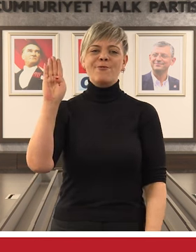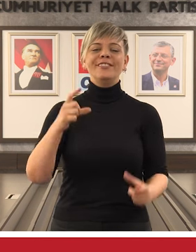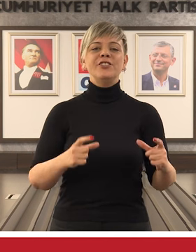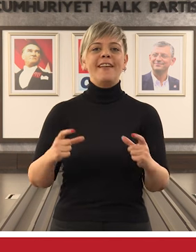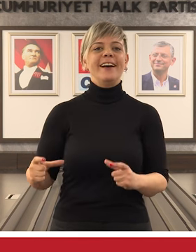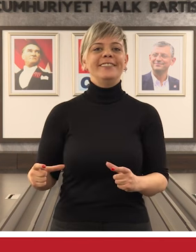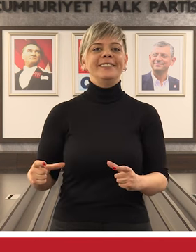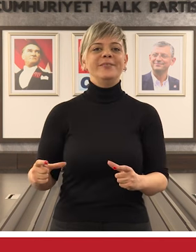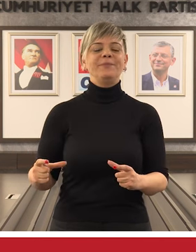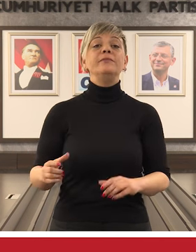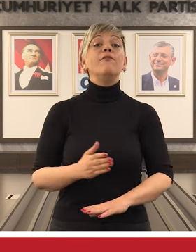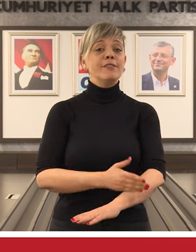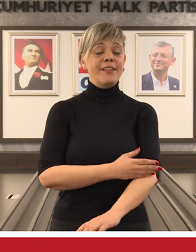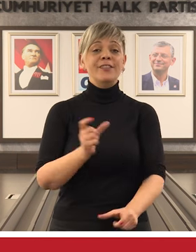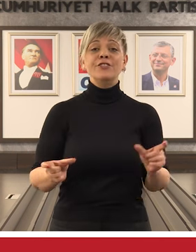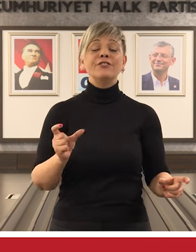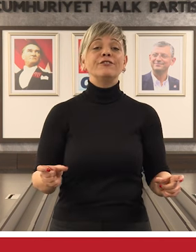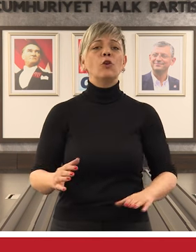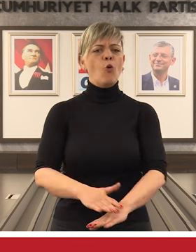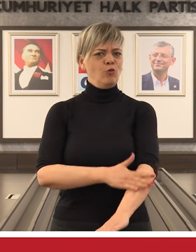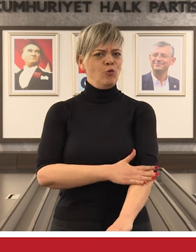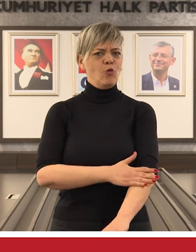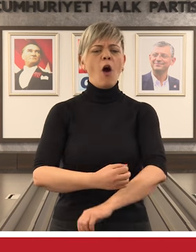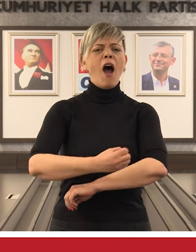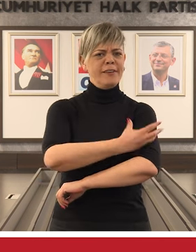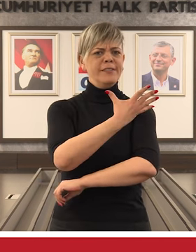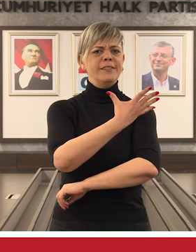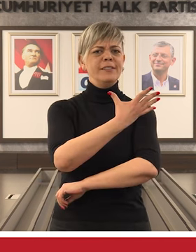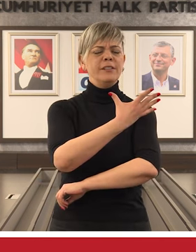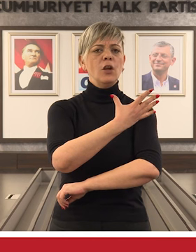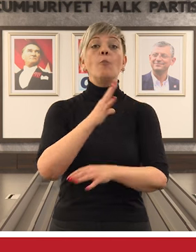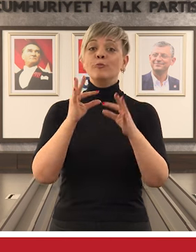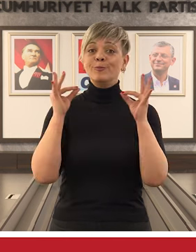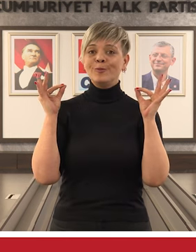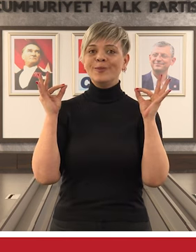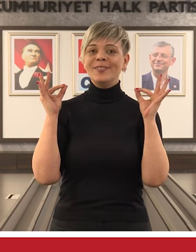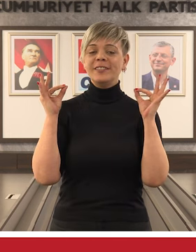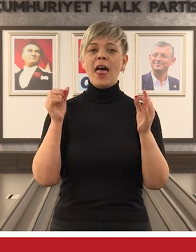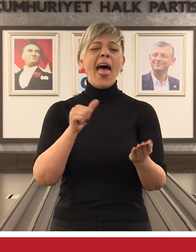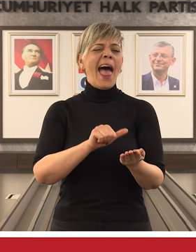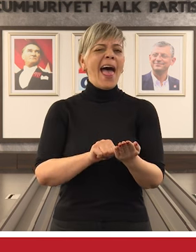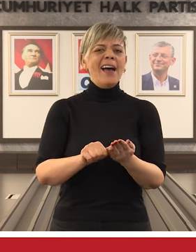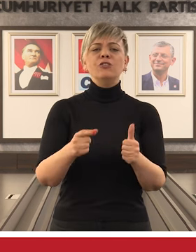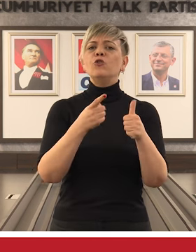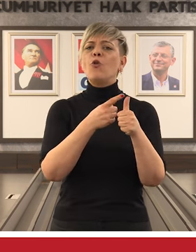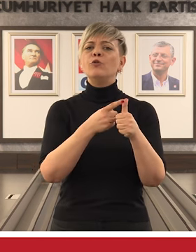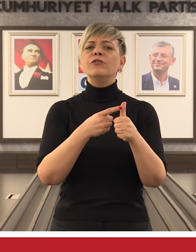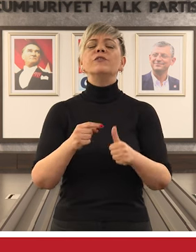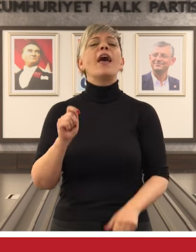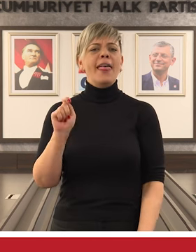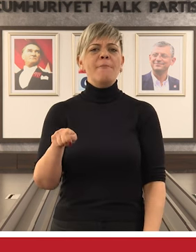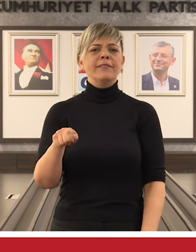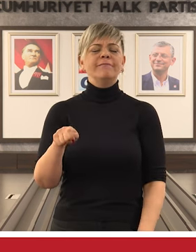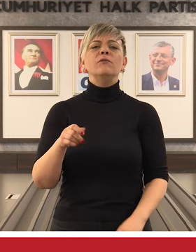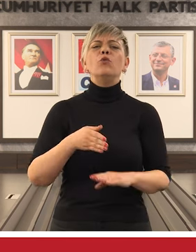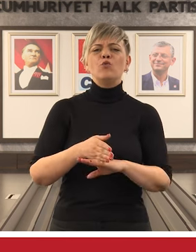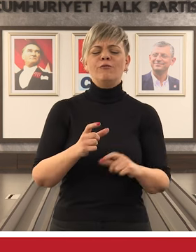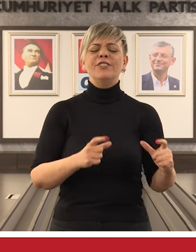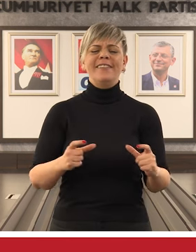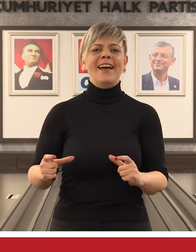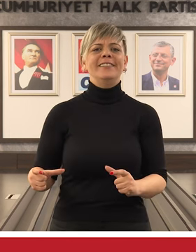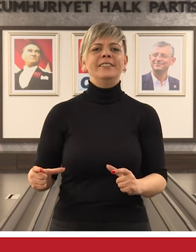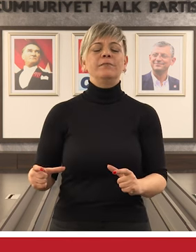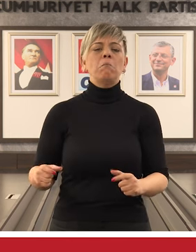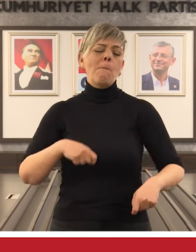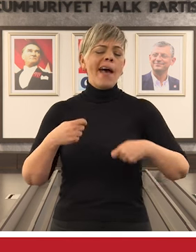demokratik şehirler. Vatandaşın onurunu, haysiyetini, mutluluğunu her şeyin önüne koyan erdemli